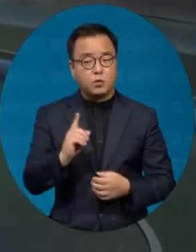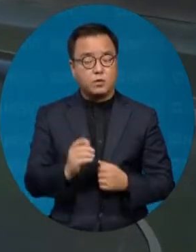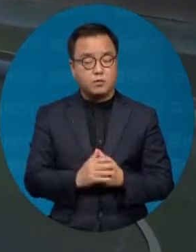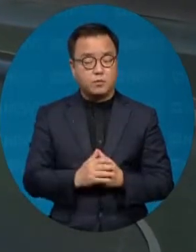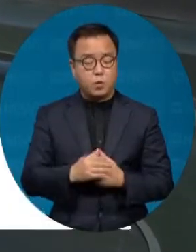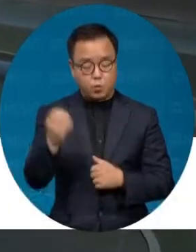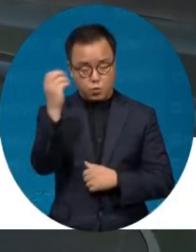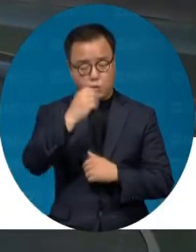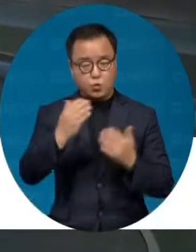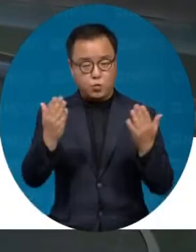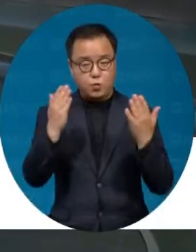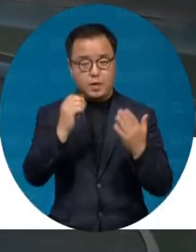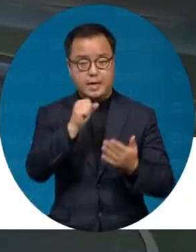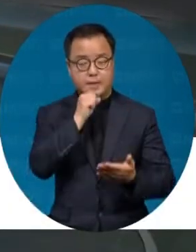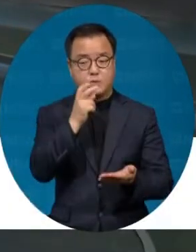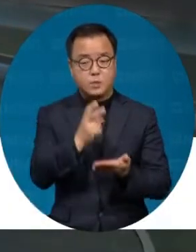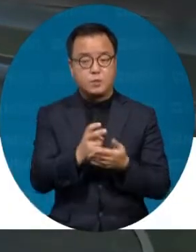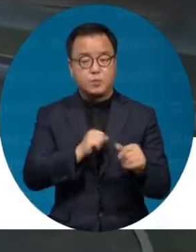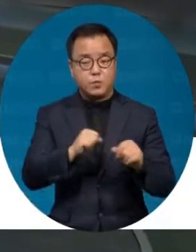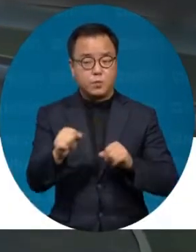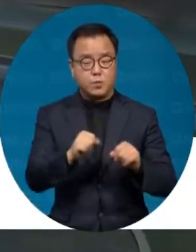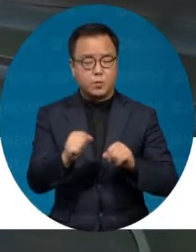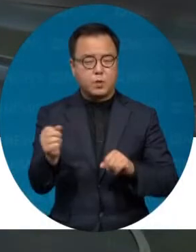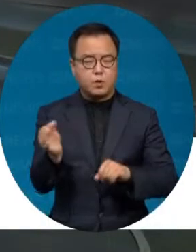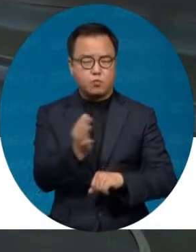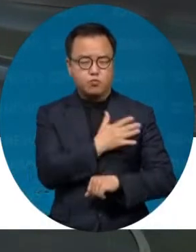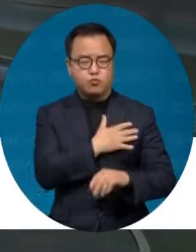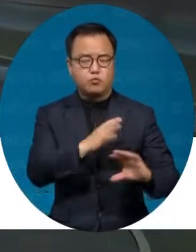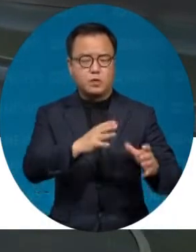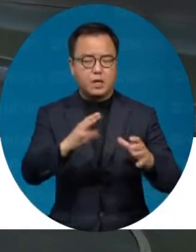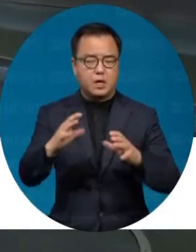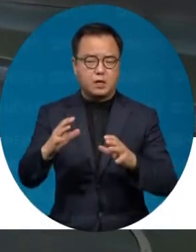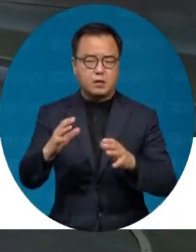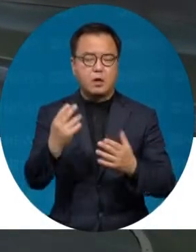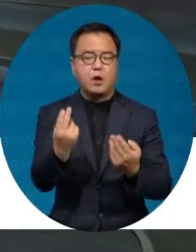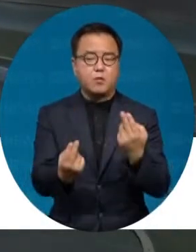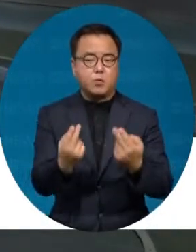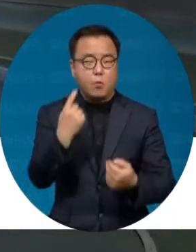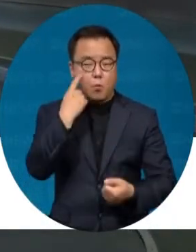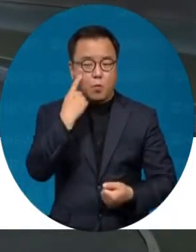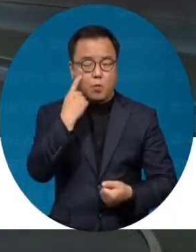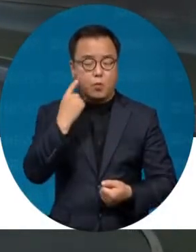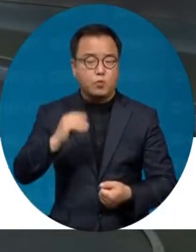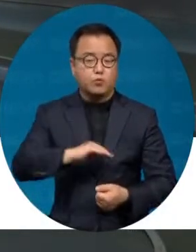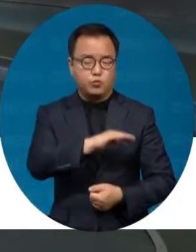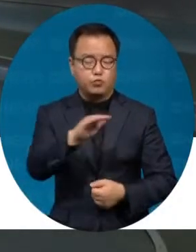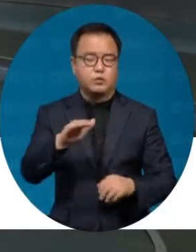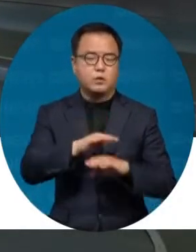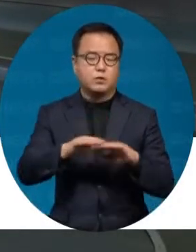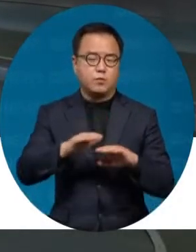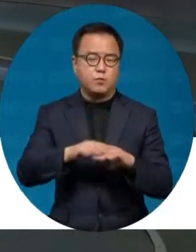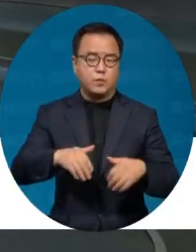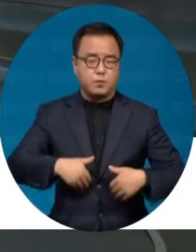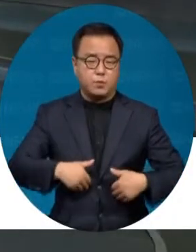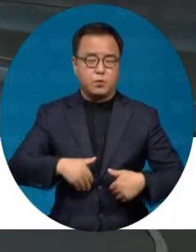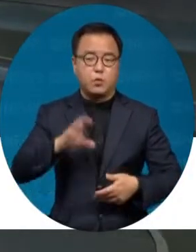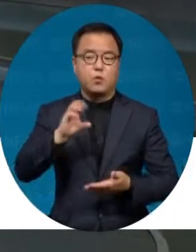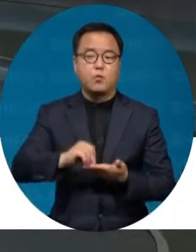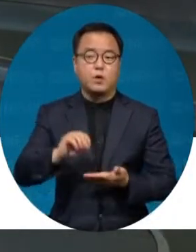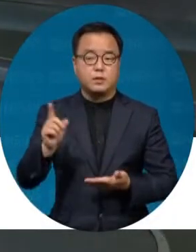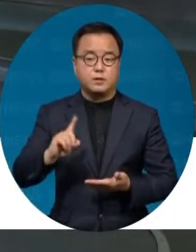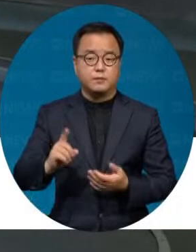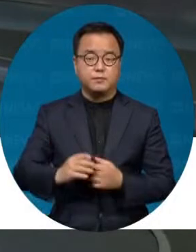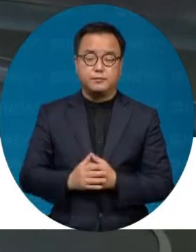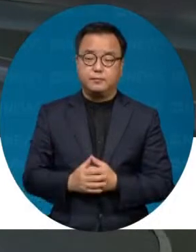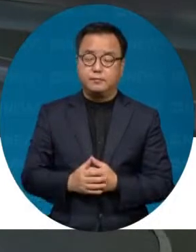선진국들이 굉장히 많이 있지 않습니까 이런 사례들과 비교를 해봤을 때 지금 우리가 풀어가야 할 과제는 어떤게 남게 될까요